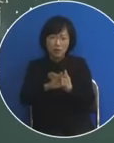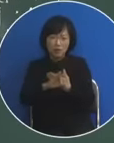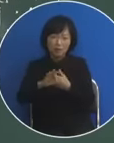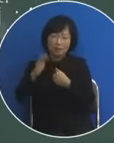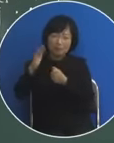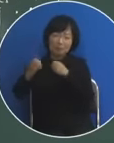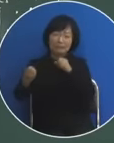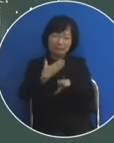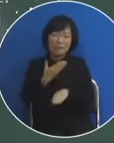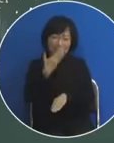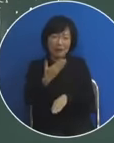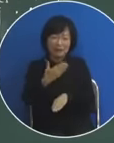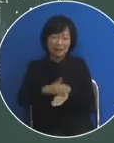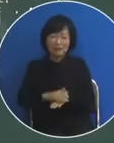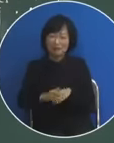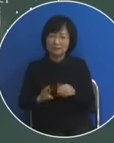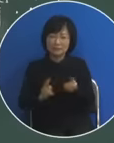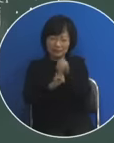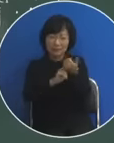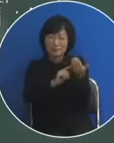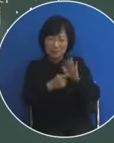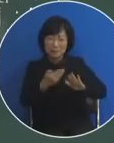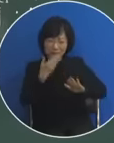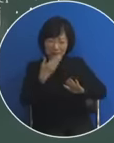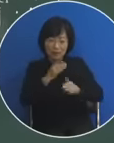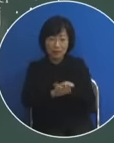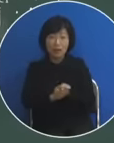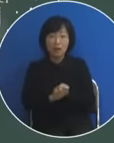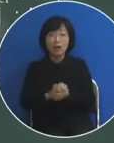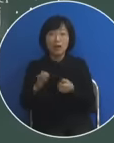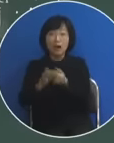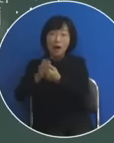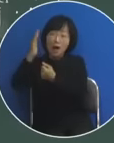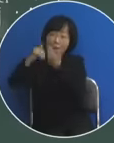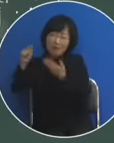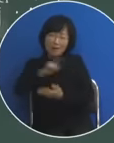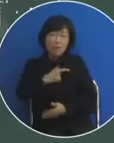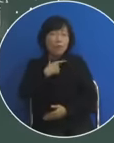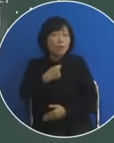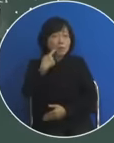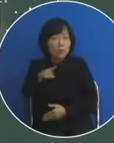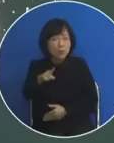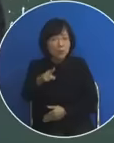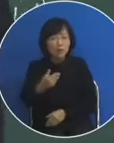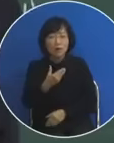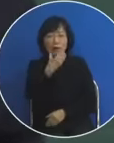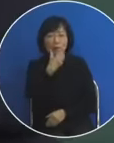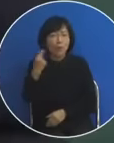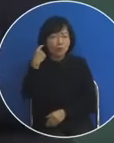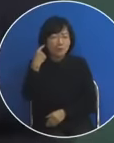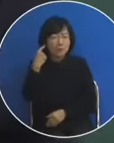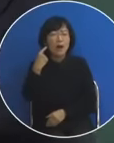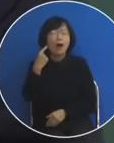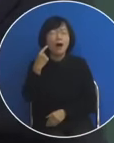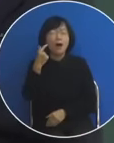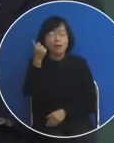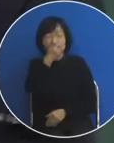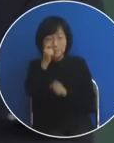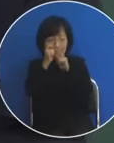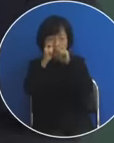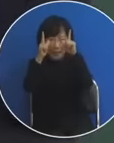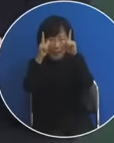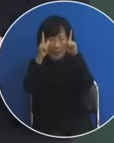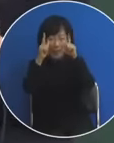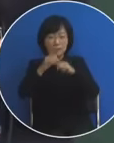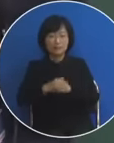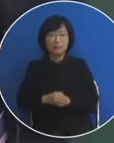이해를 하는 것이 가장 중요하고 하나님이 원하시는 겁니다. And so understanding the gospel is the most important thing, and that's what God wants.